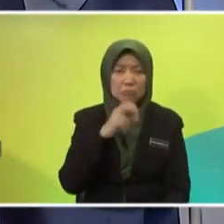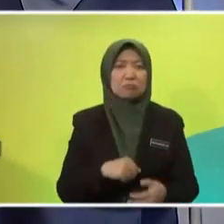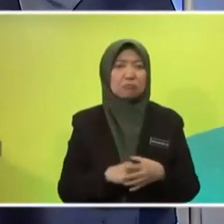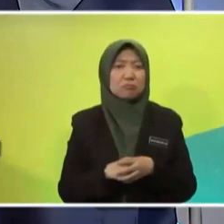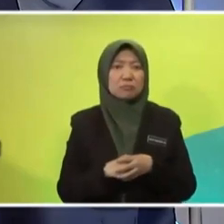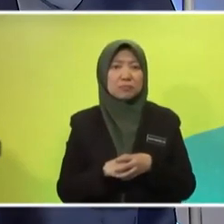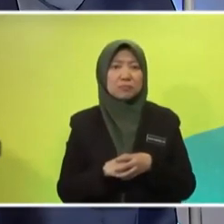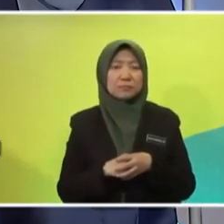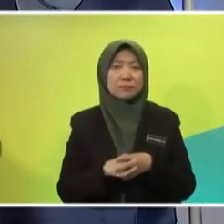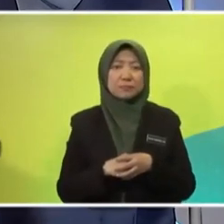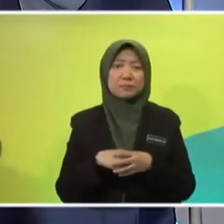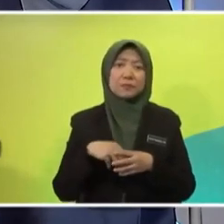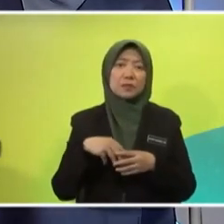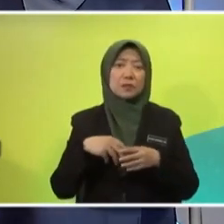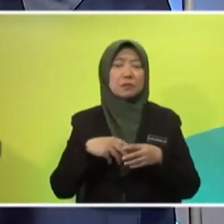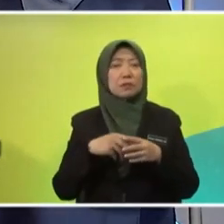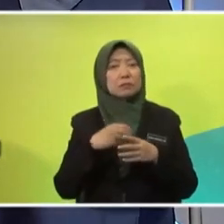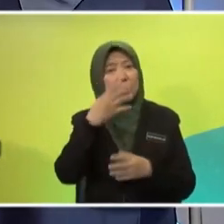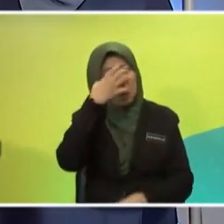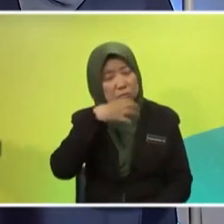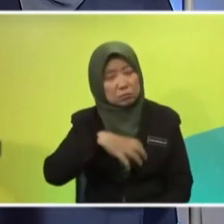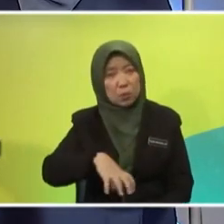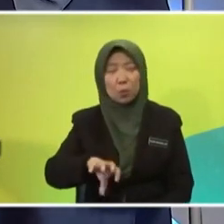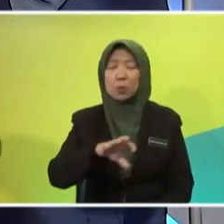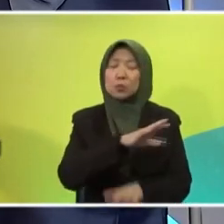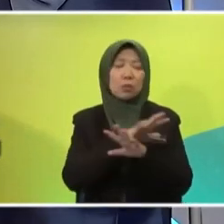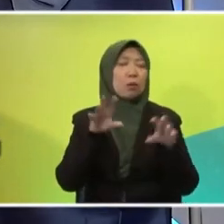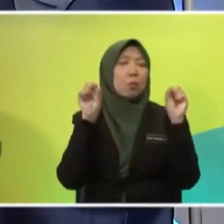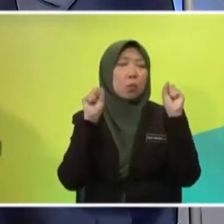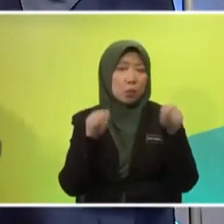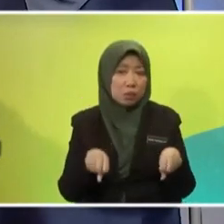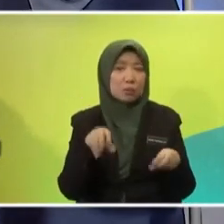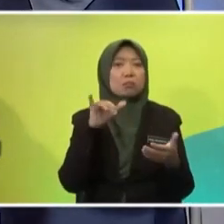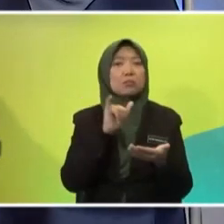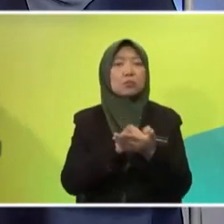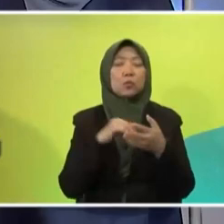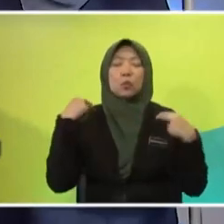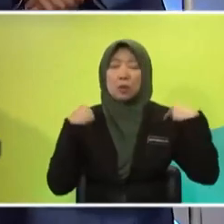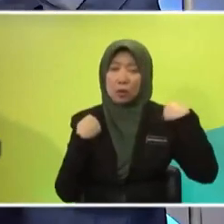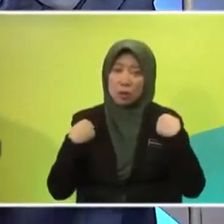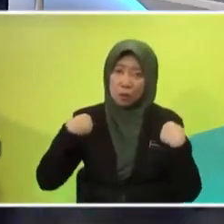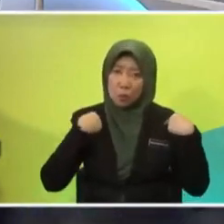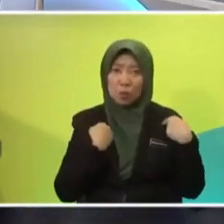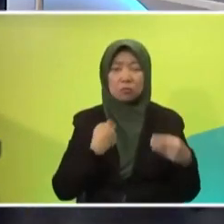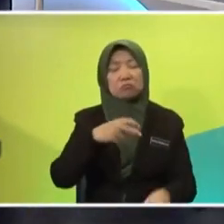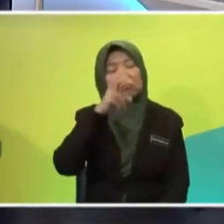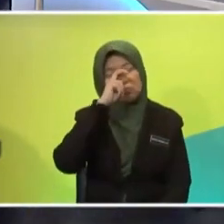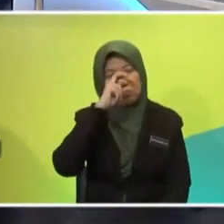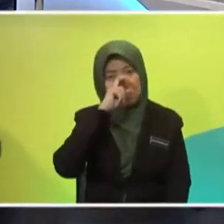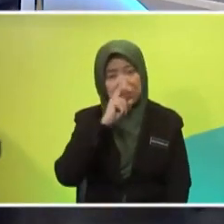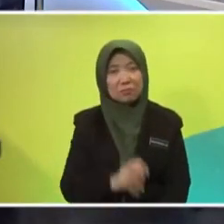seperti harimau, gajah kerana ia merupakan haiwan yang Lia. Baik, cikgu. Saya